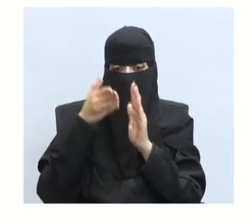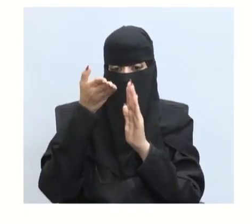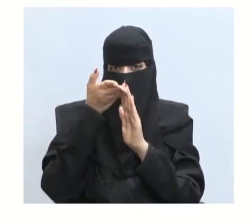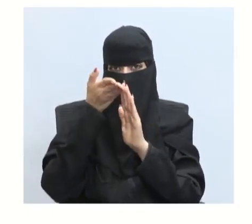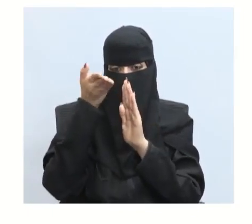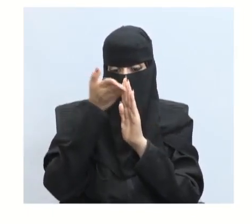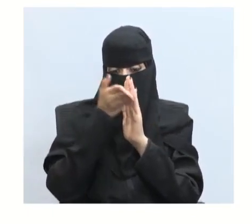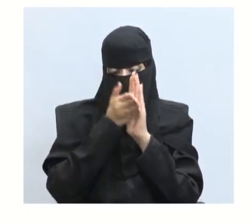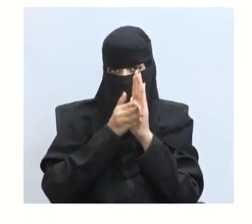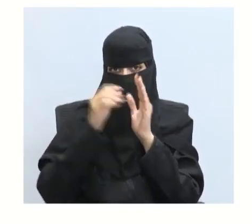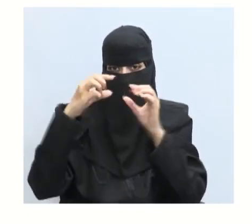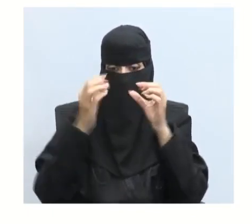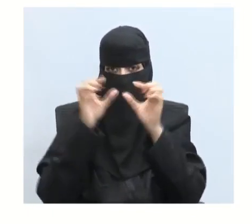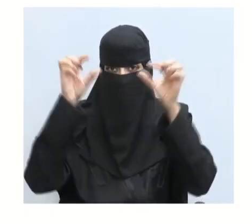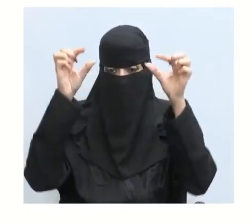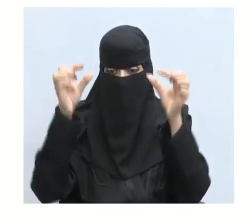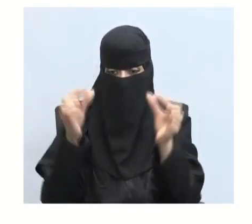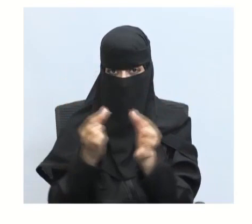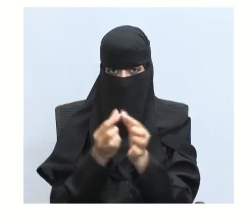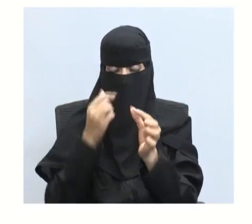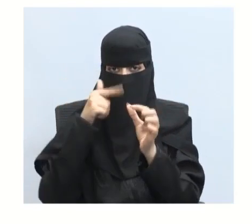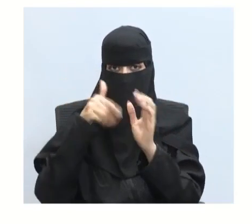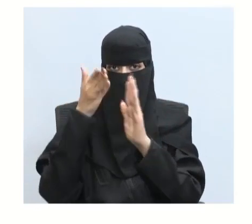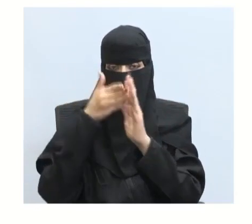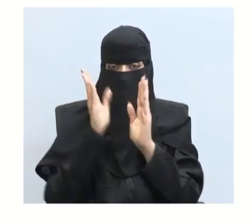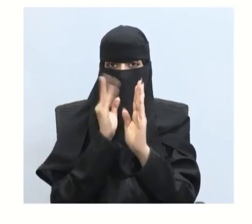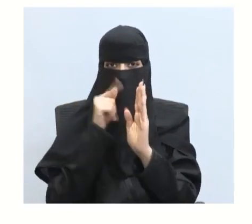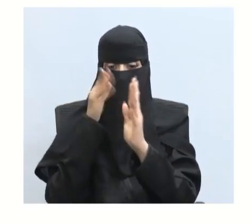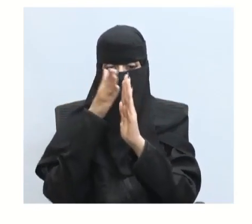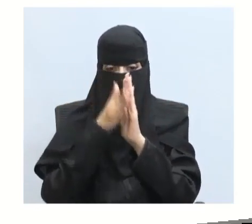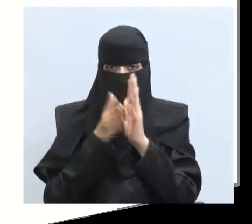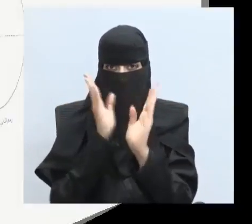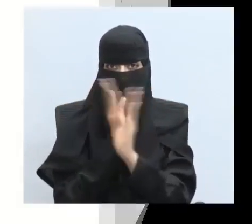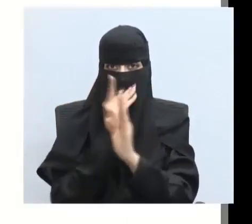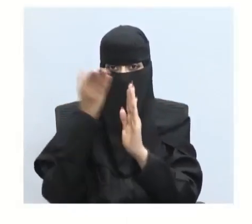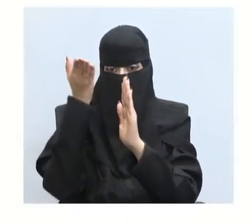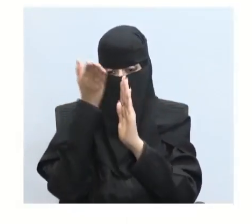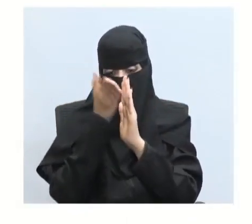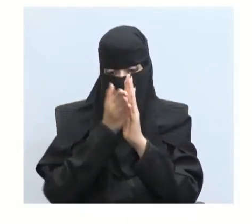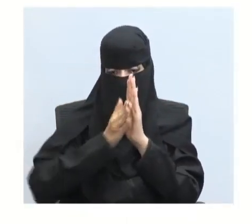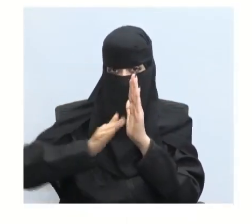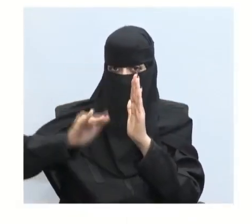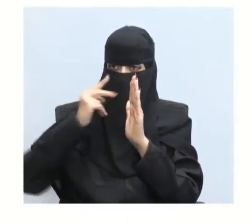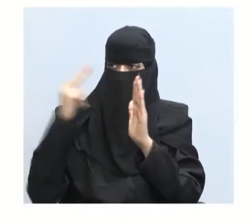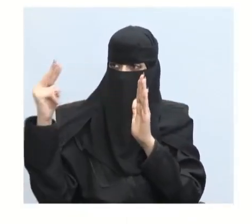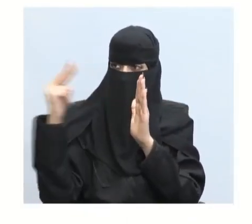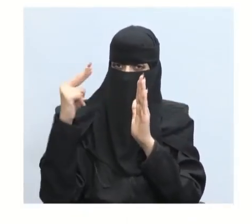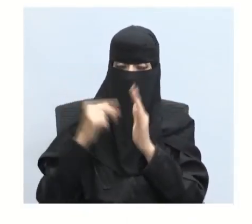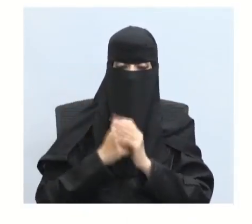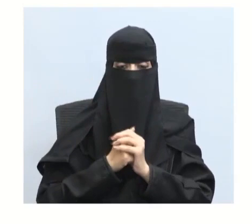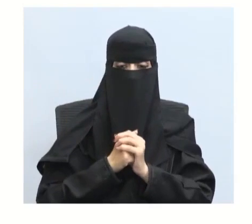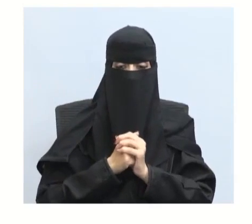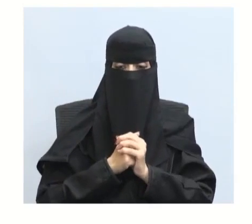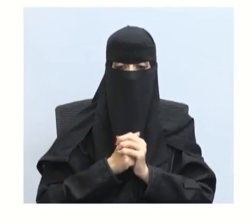عاكس حوافه منحنيه نحو المشاهد اذا هي سطح عاكس حوافه منحنيه